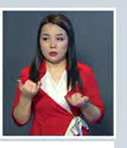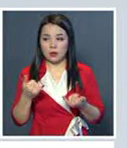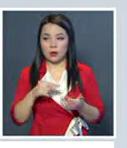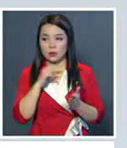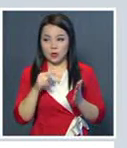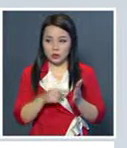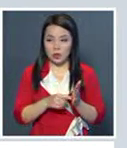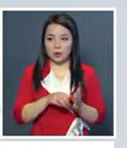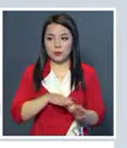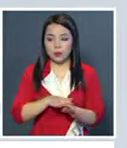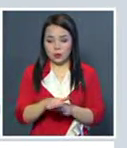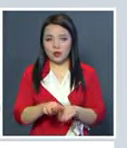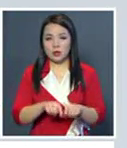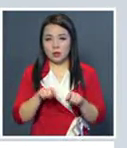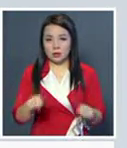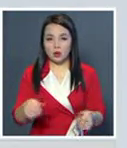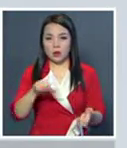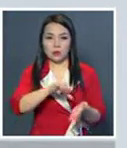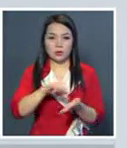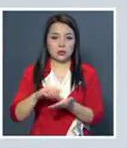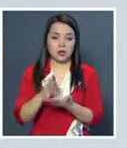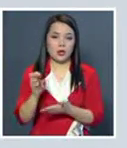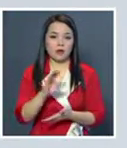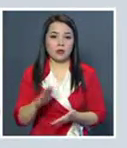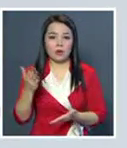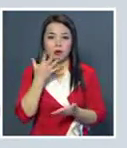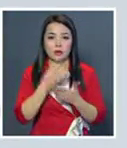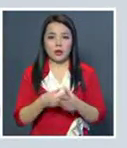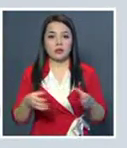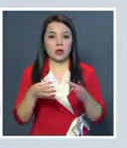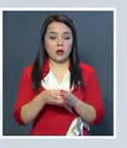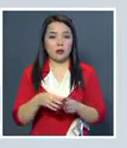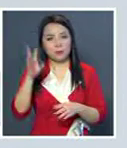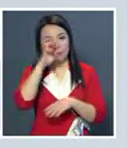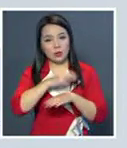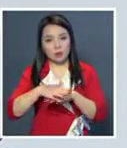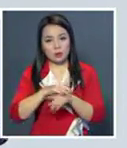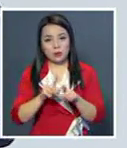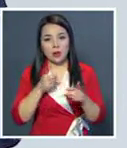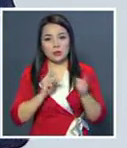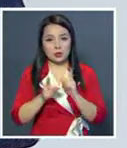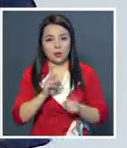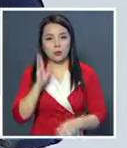мәселені осы одаққа кіретін, Евразиялық одаққа кіретін мемлекеттермен біз талқылап жатырмыз.